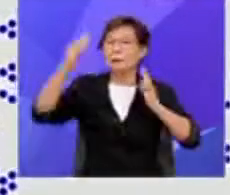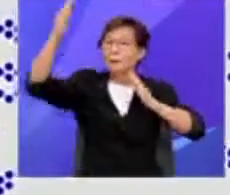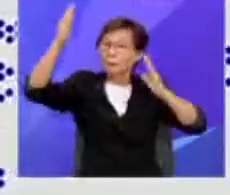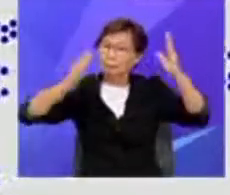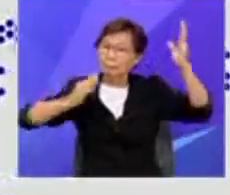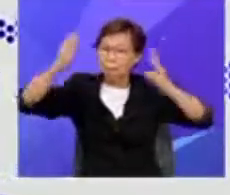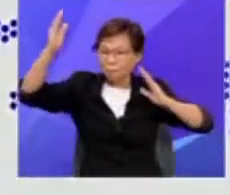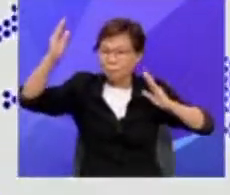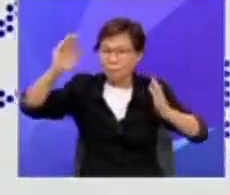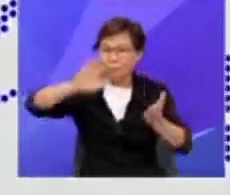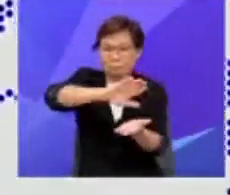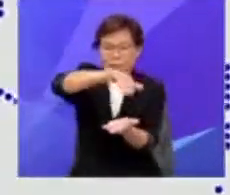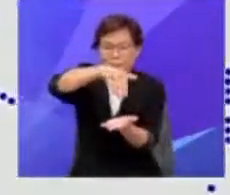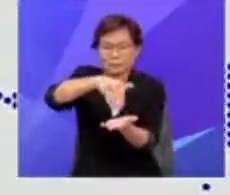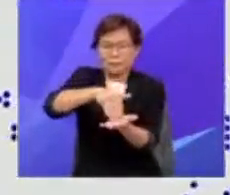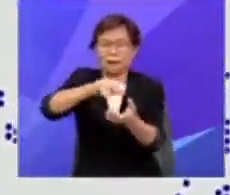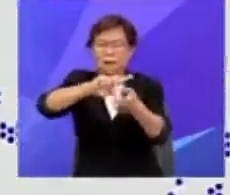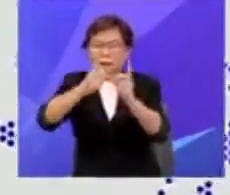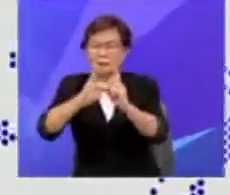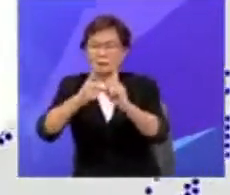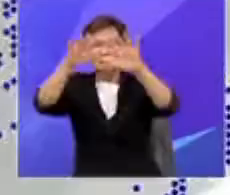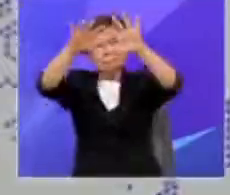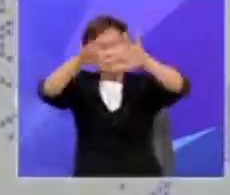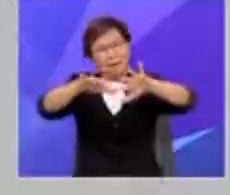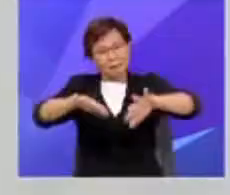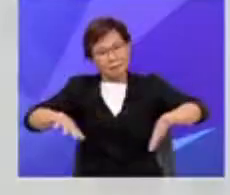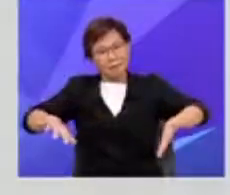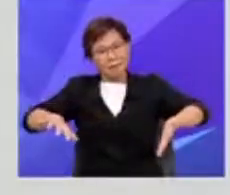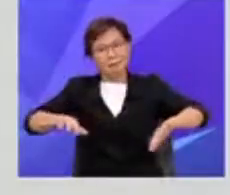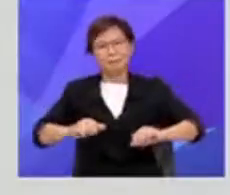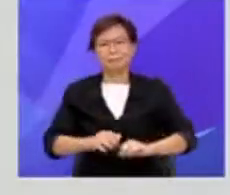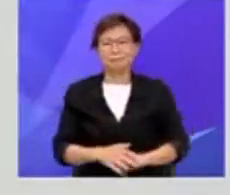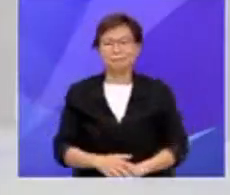belisia Dadi digital Asia